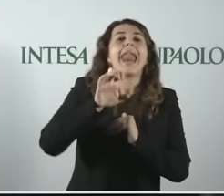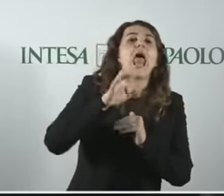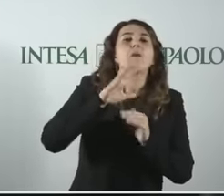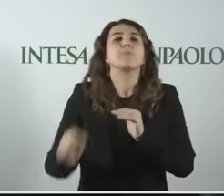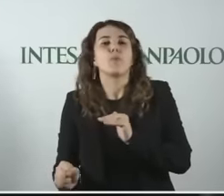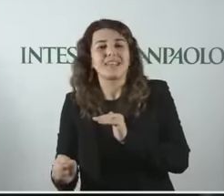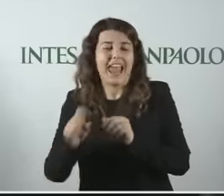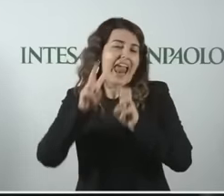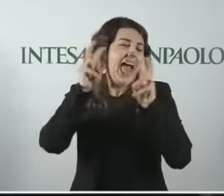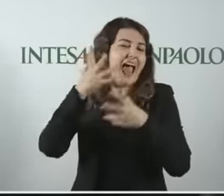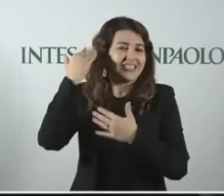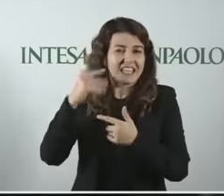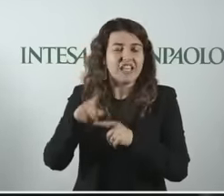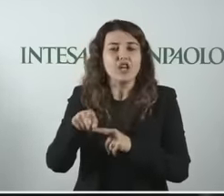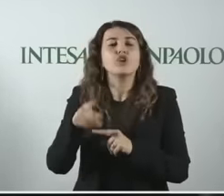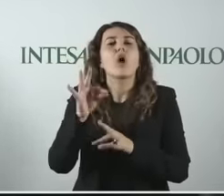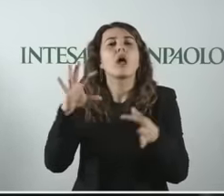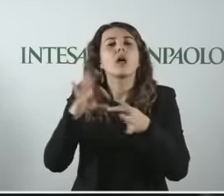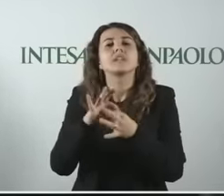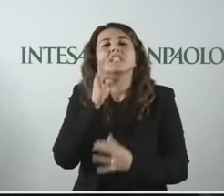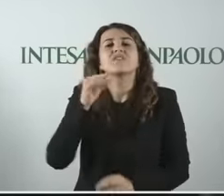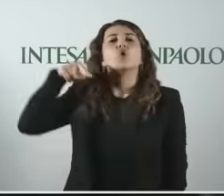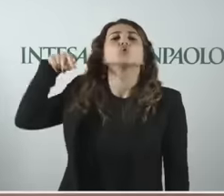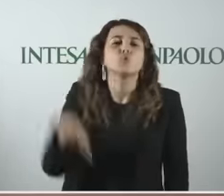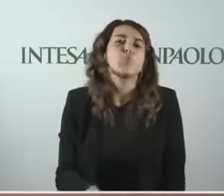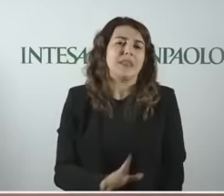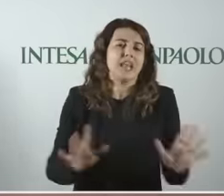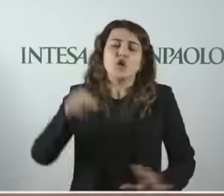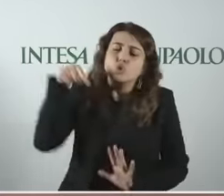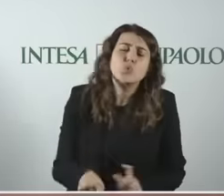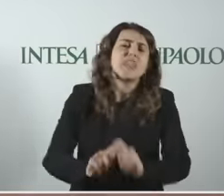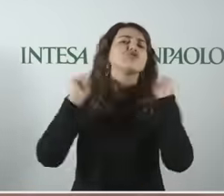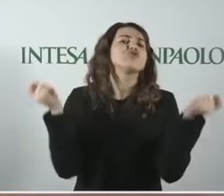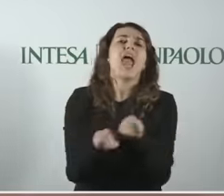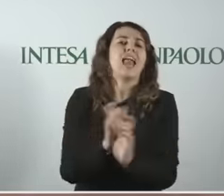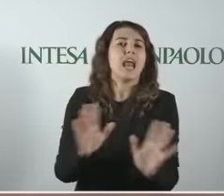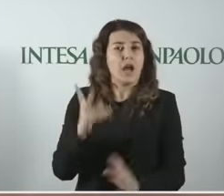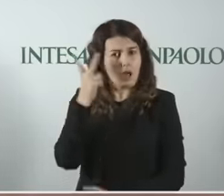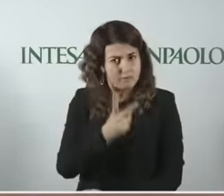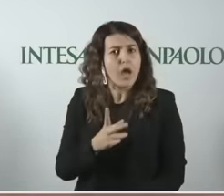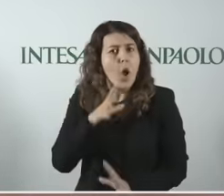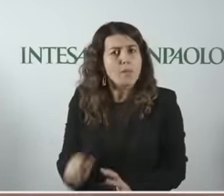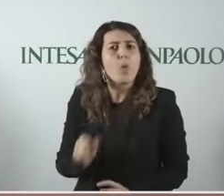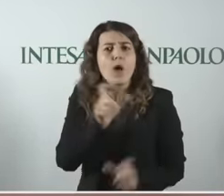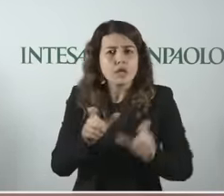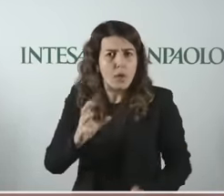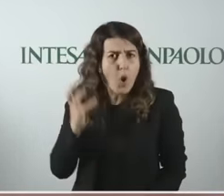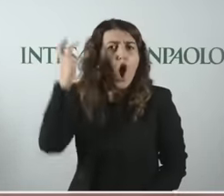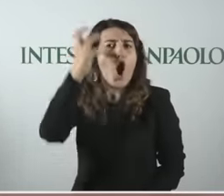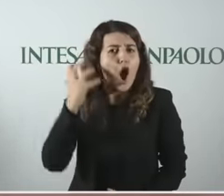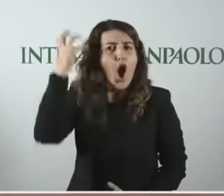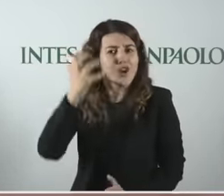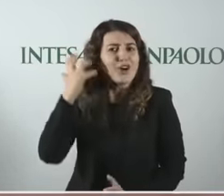latino si deve capire che si intende il sud in generale cosa di cui i pugliesi possono essere forse giustamente orgogliosi